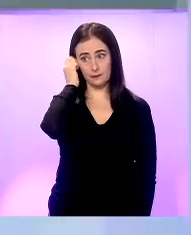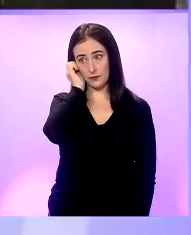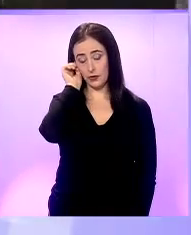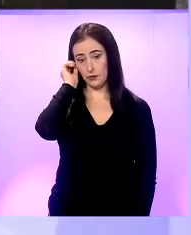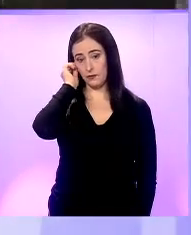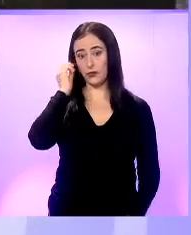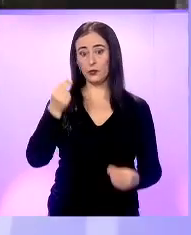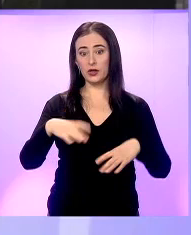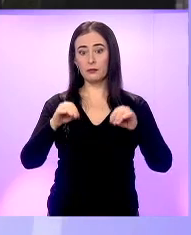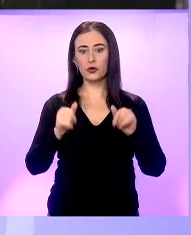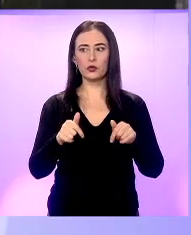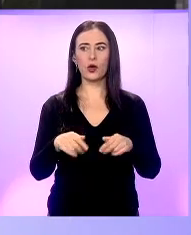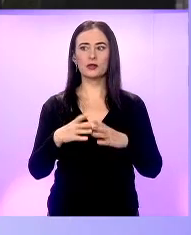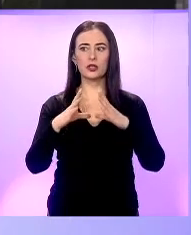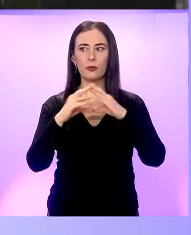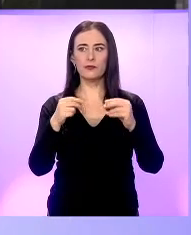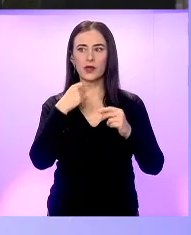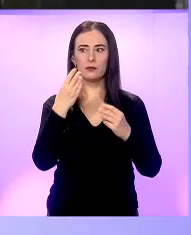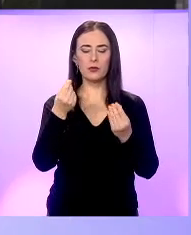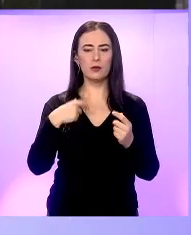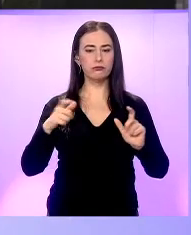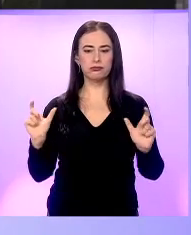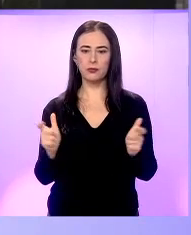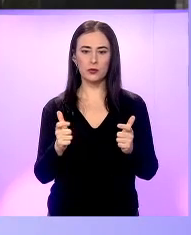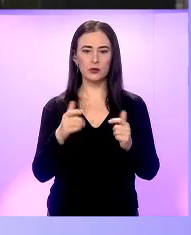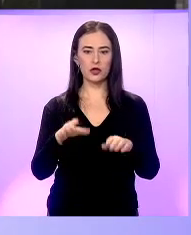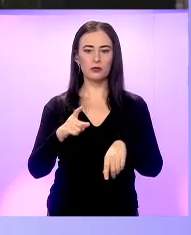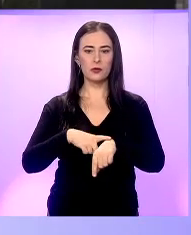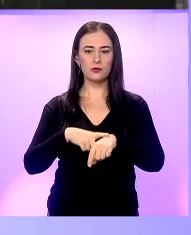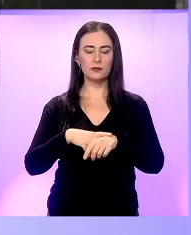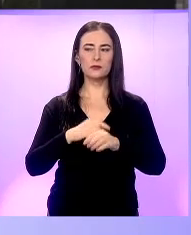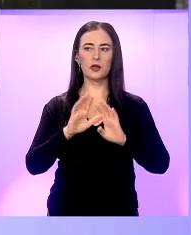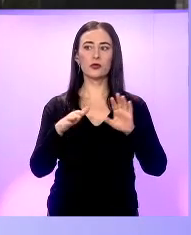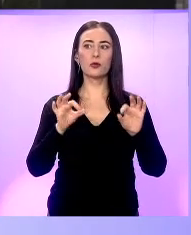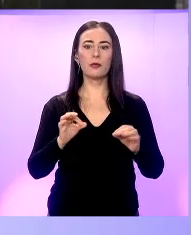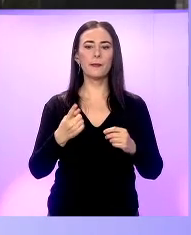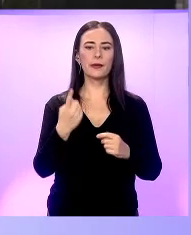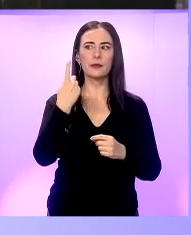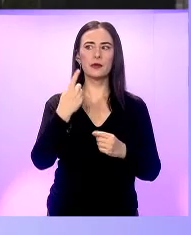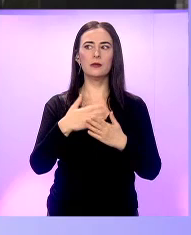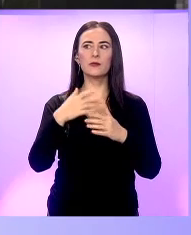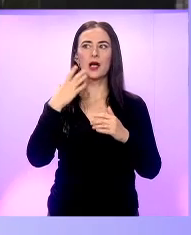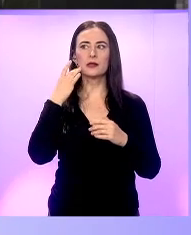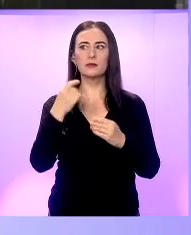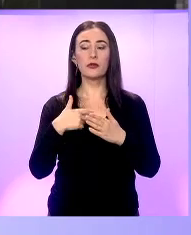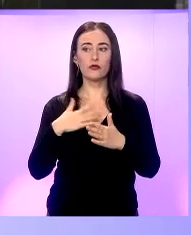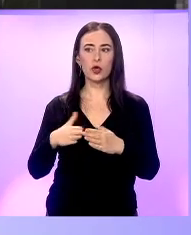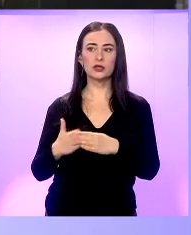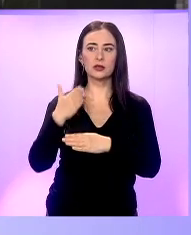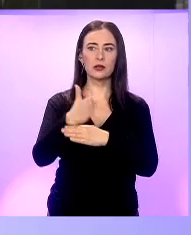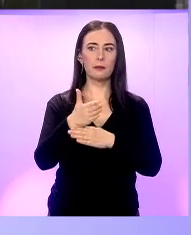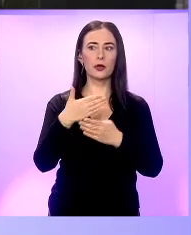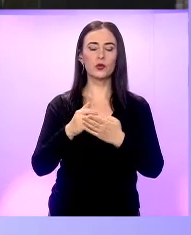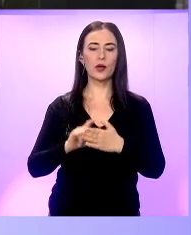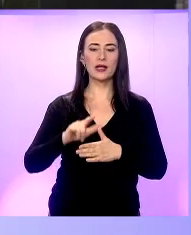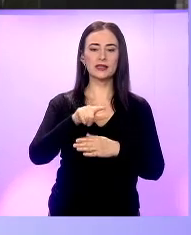Bun găsit, frontiera de vest a României este complet blocată în acest moment. Mașinile nu pot ieși sau intra în